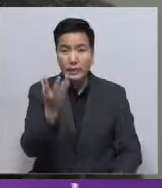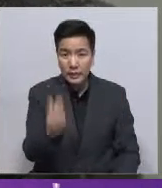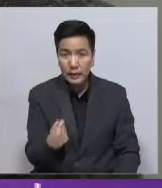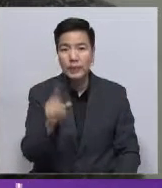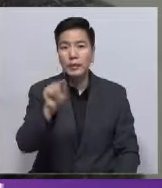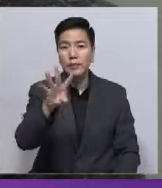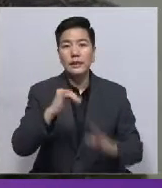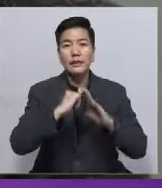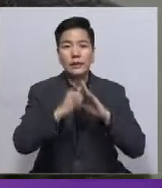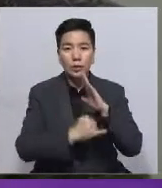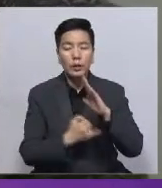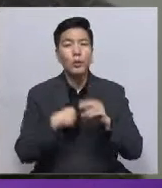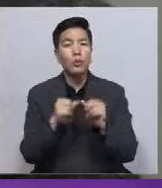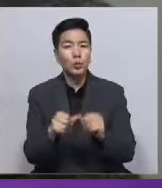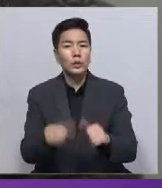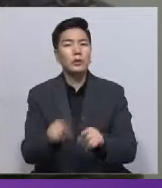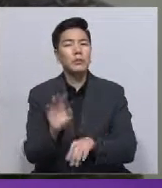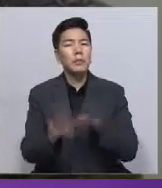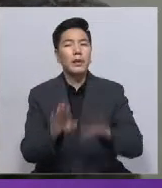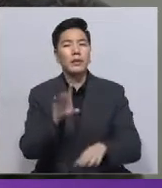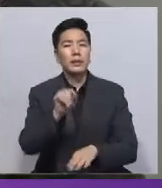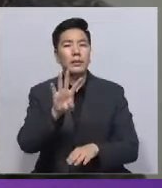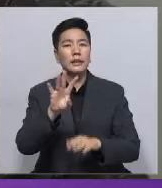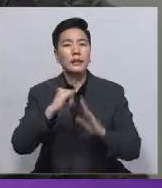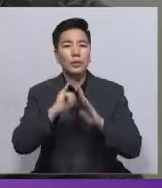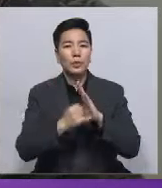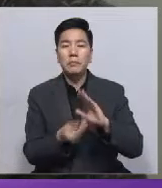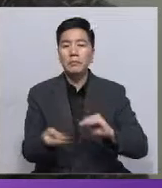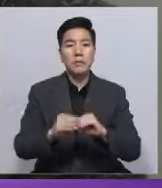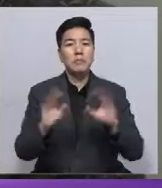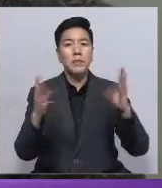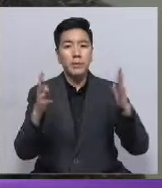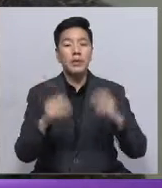24จังหวัดนะครับยังคงอยู่ที่24จังหวัดไม่ได้เพิ่มนะครับ